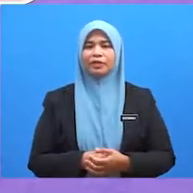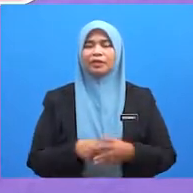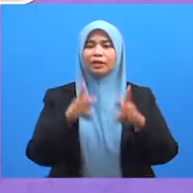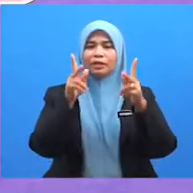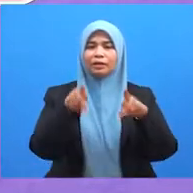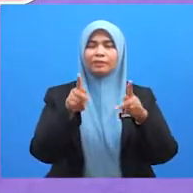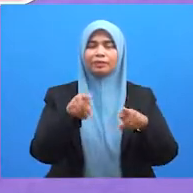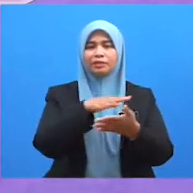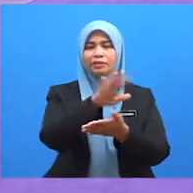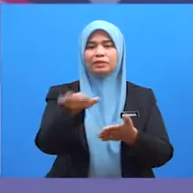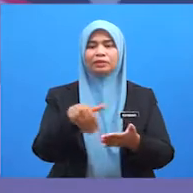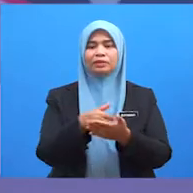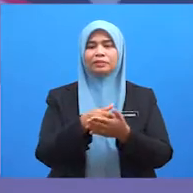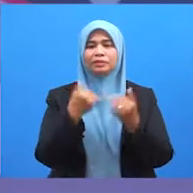berzanji.